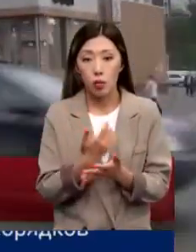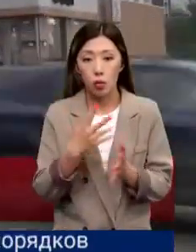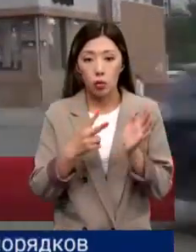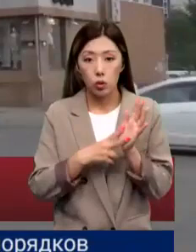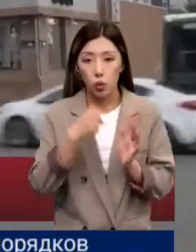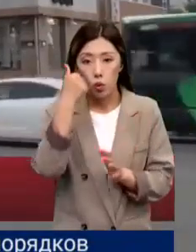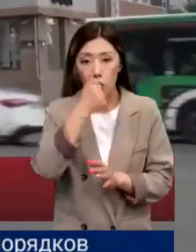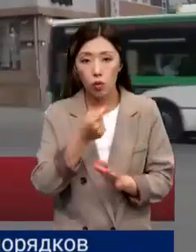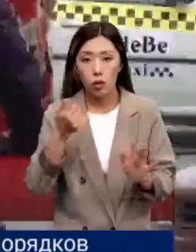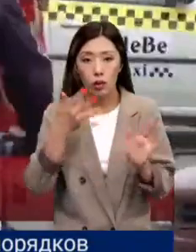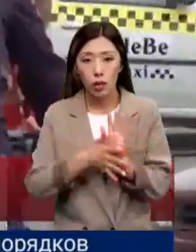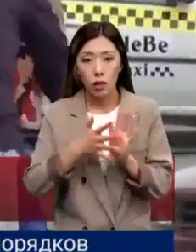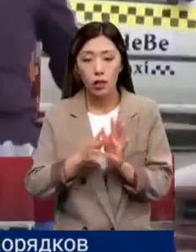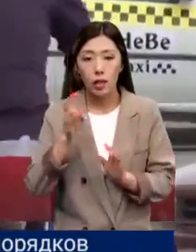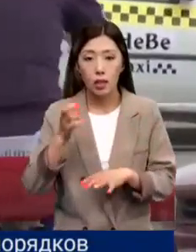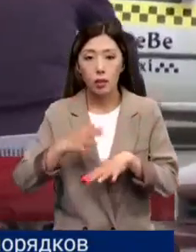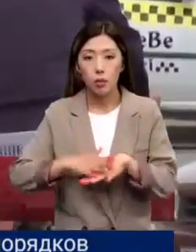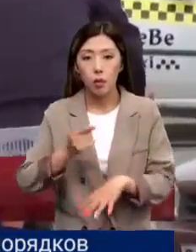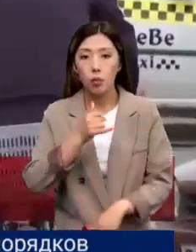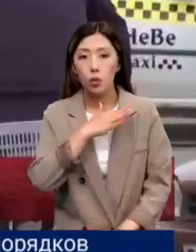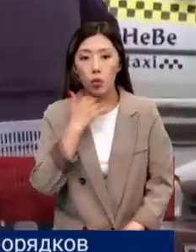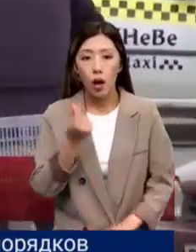из нацфонда увеличиваются, а поступления растут